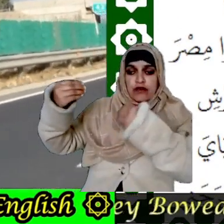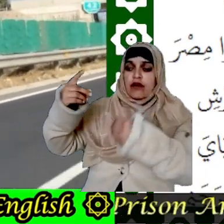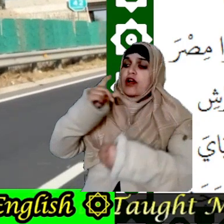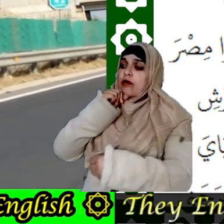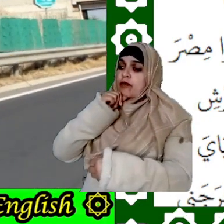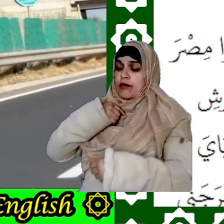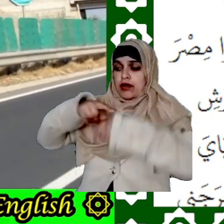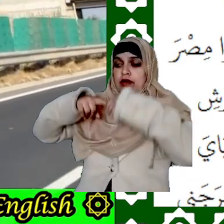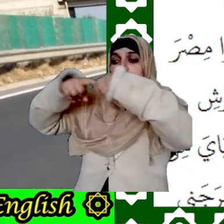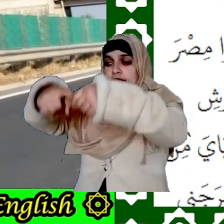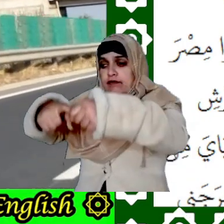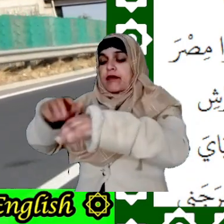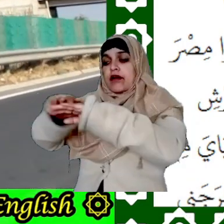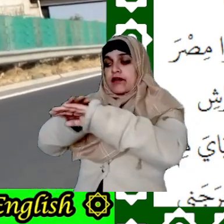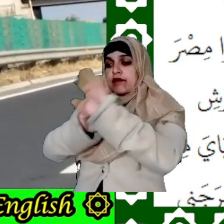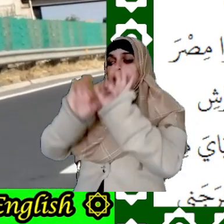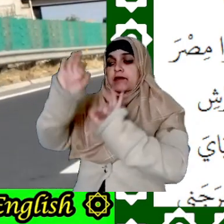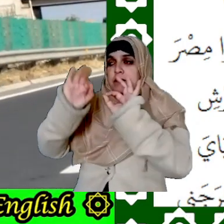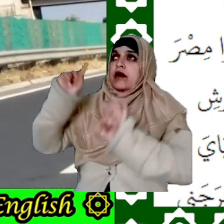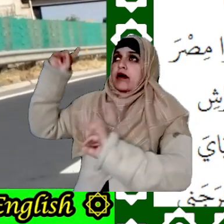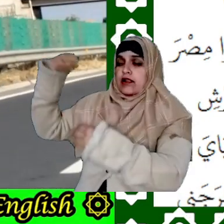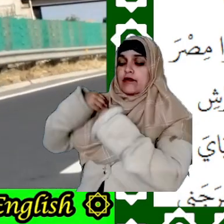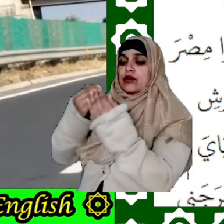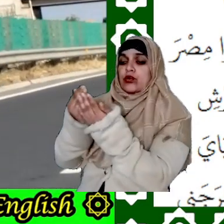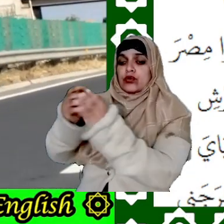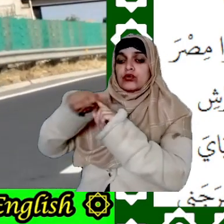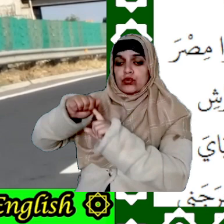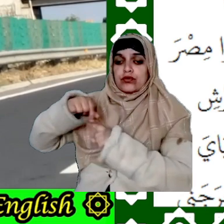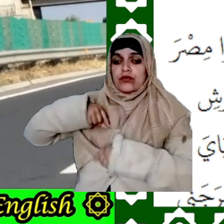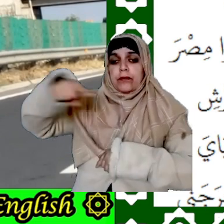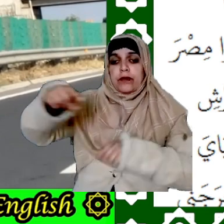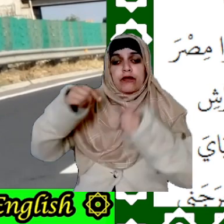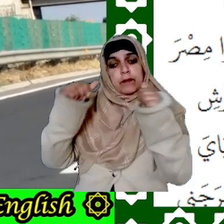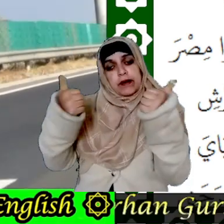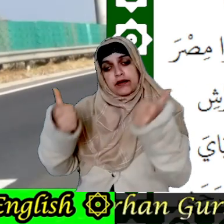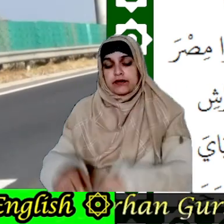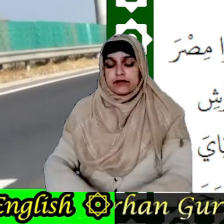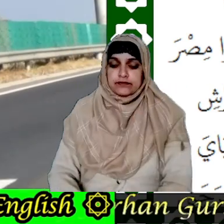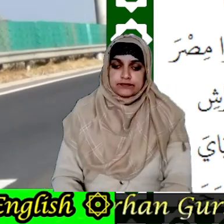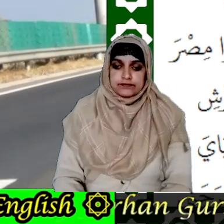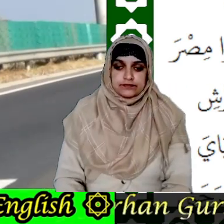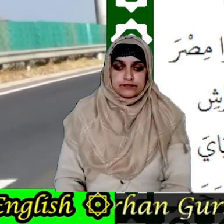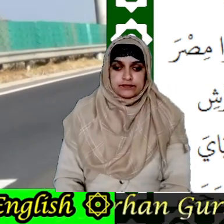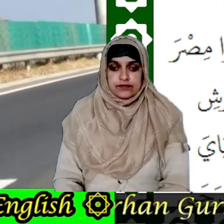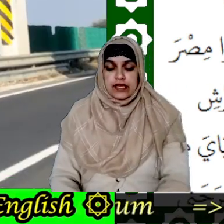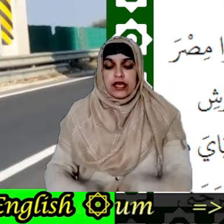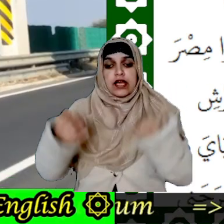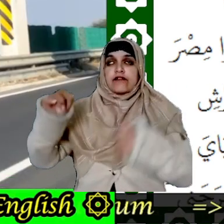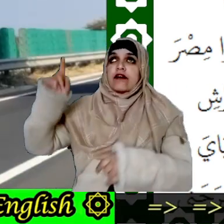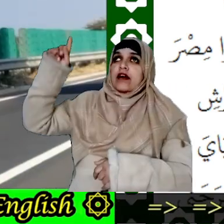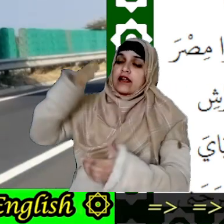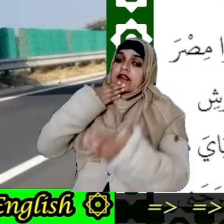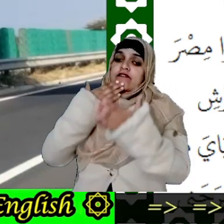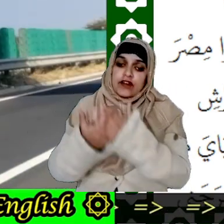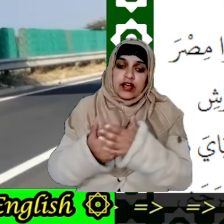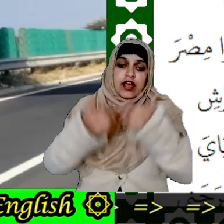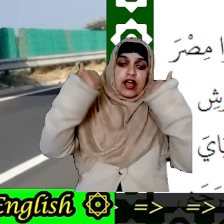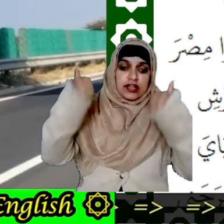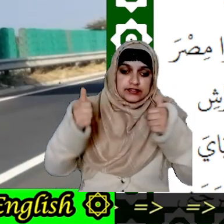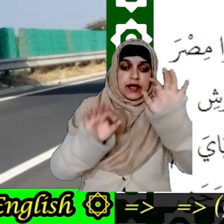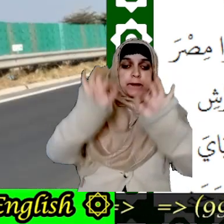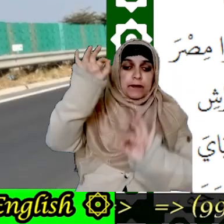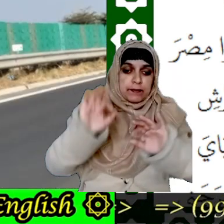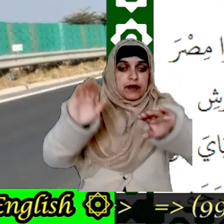hunno falammaa dakhalu ala yuusufa irra toggu seene aawa ilayhi abawayhi hada abbaa gamasaa